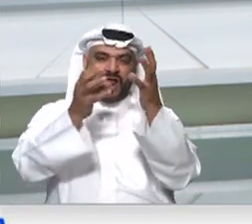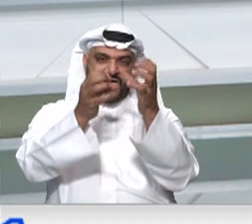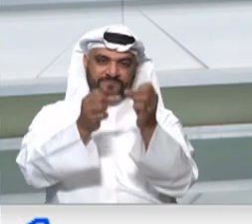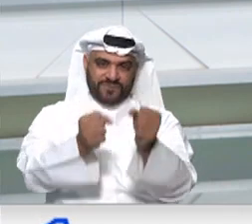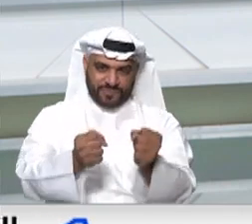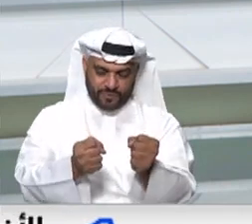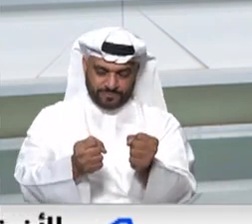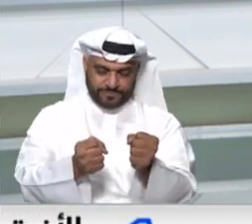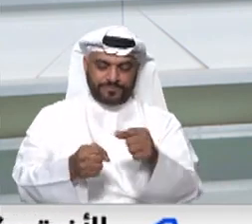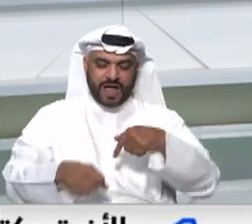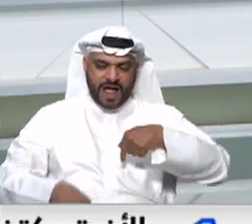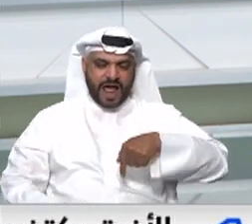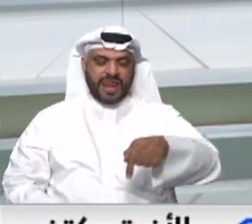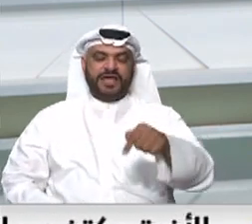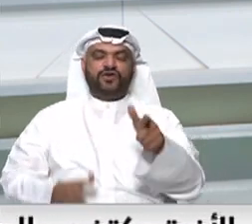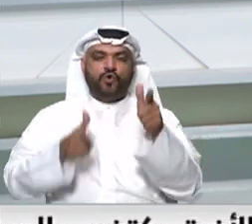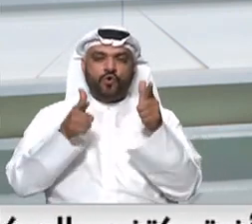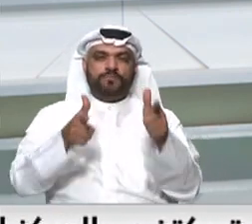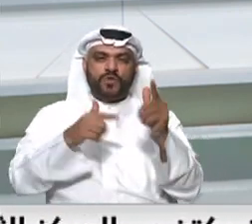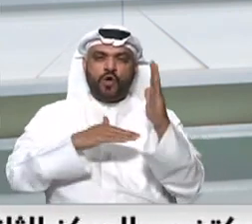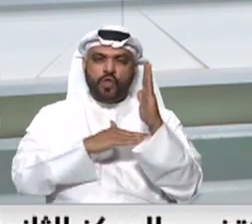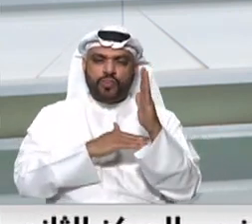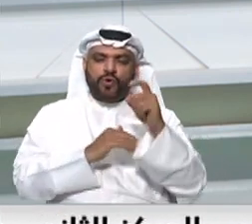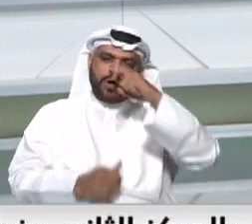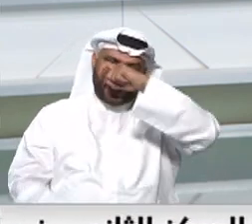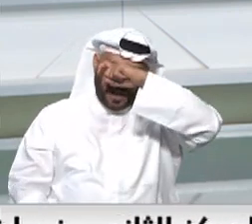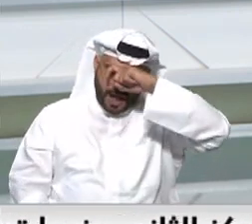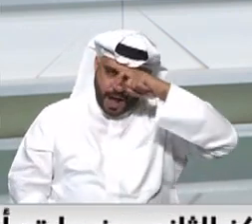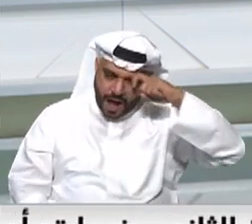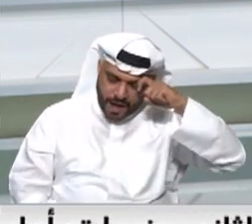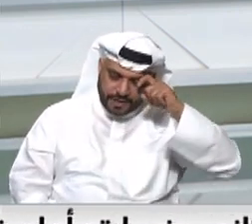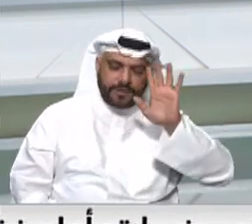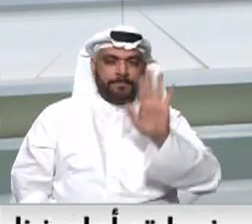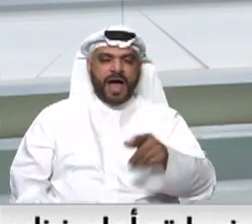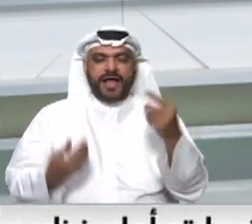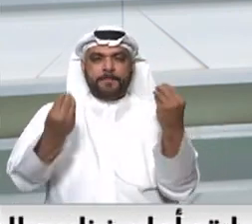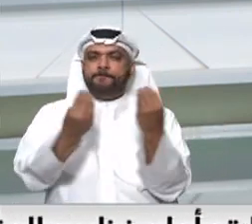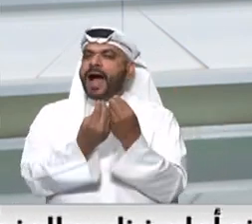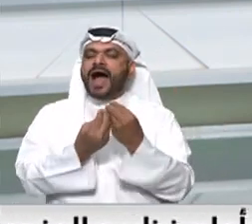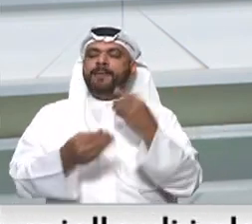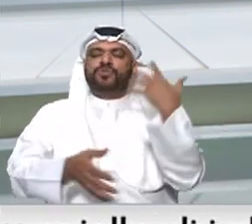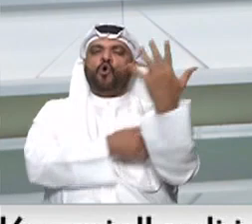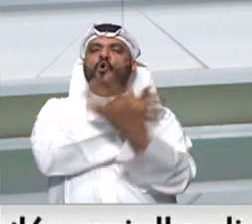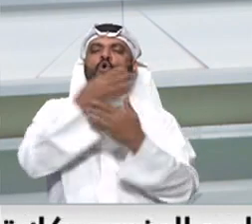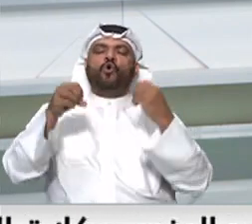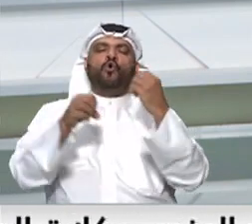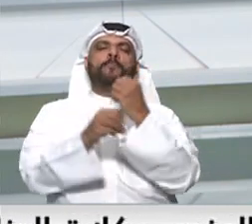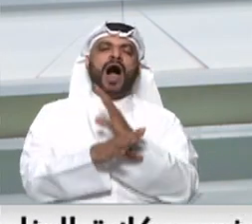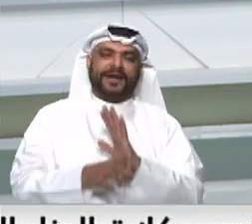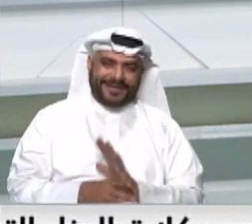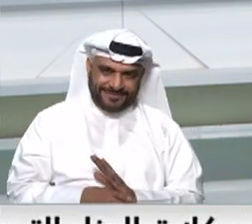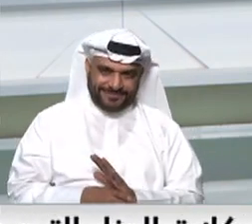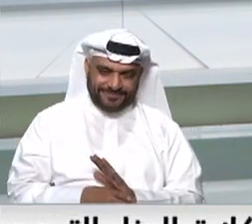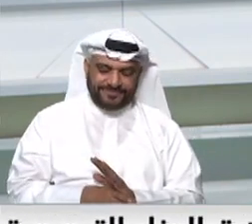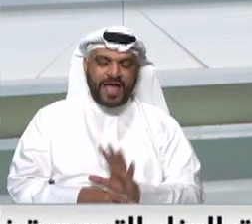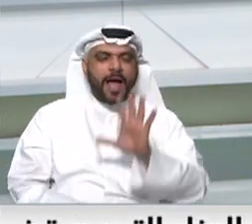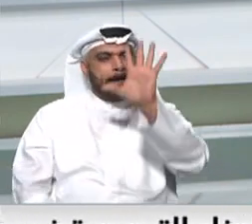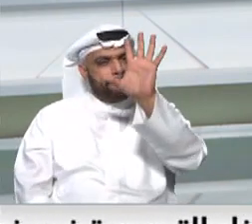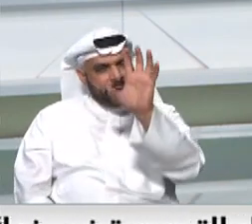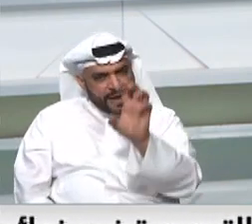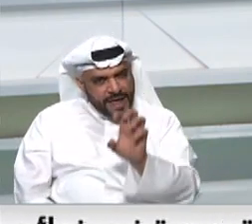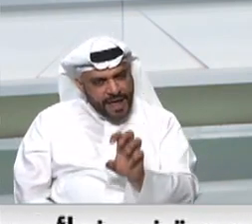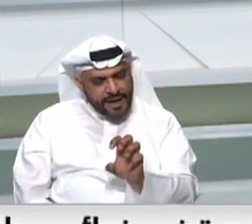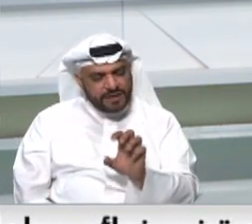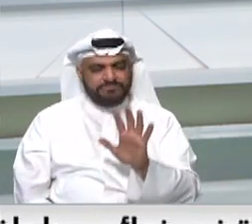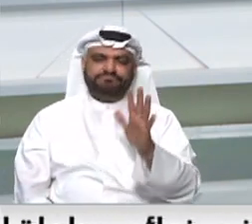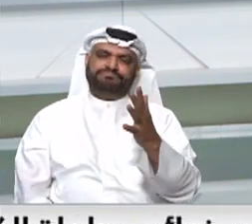نشاط في سرعه الرياح خلال النهار غبار مثار خلال النهار ويترسب تدريجيا خلال المساء اجواء حاره ودرجات الحراره تصل الى